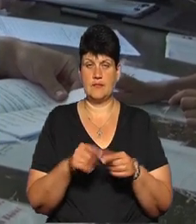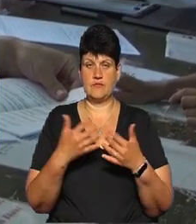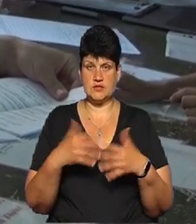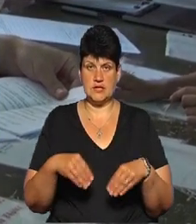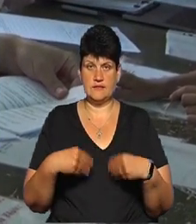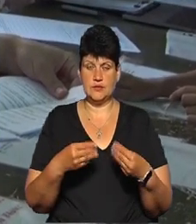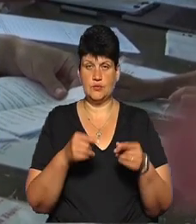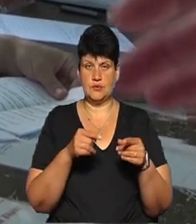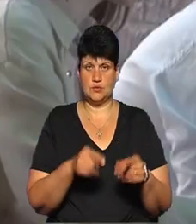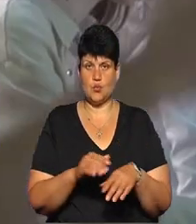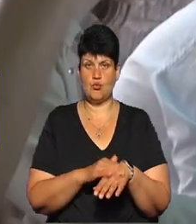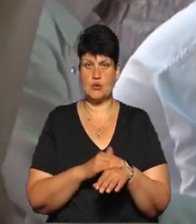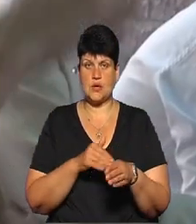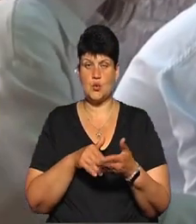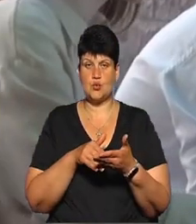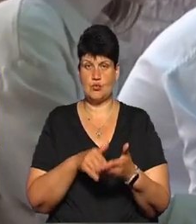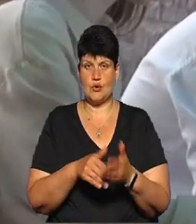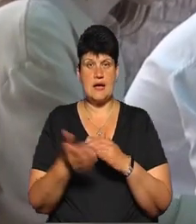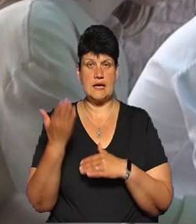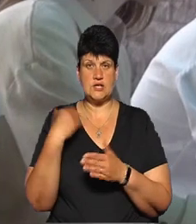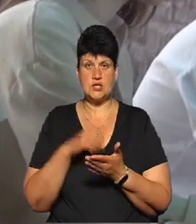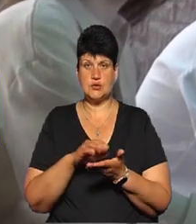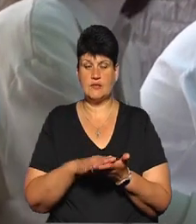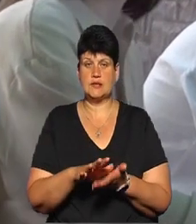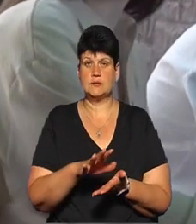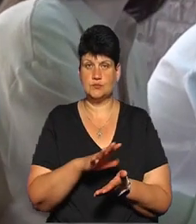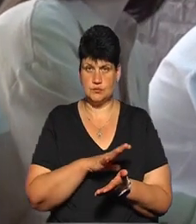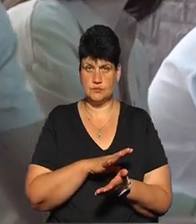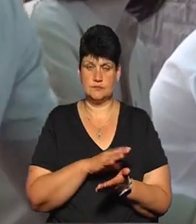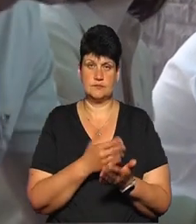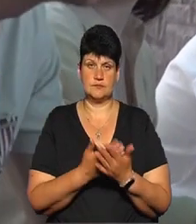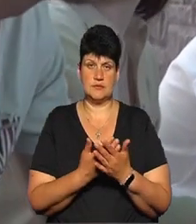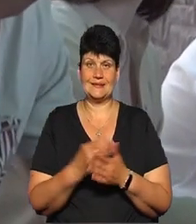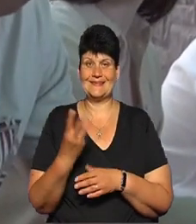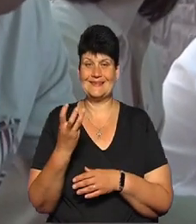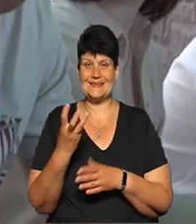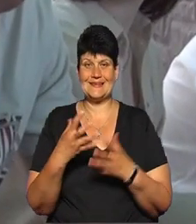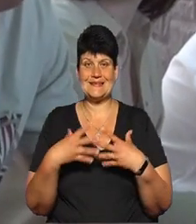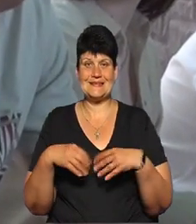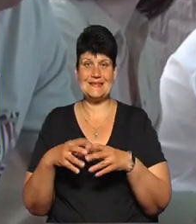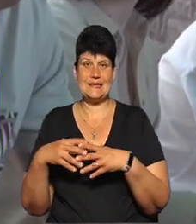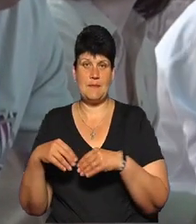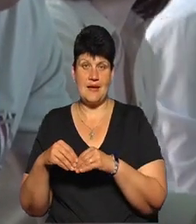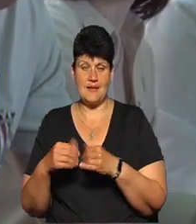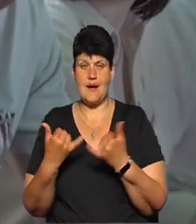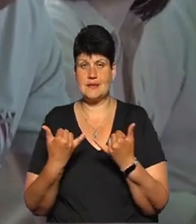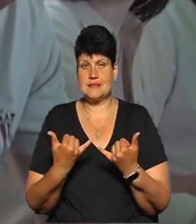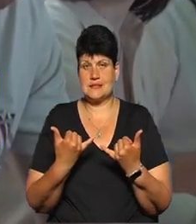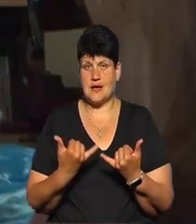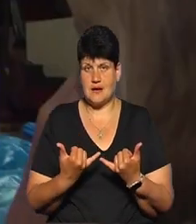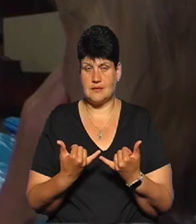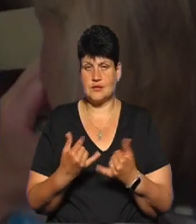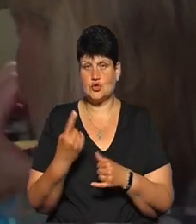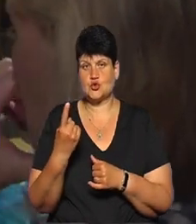видають гуманітарну допомогу. Раніше ми реєстрували близько 300 сімей, а зараз